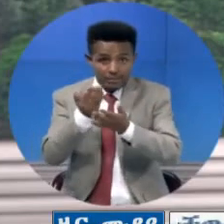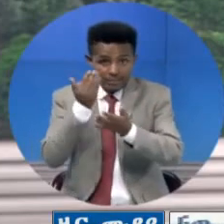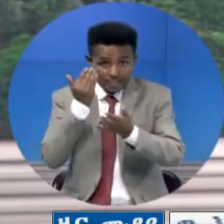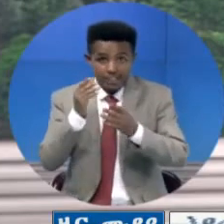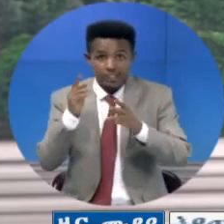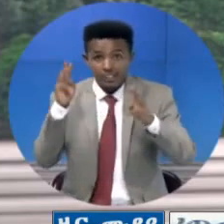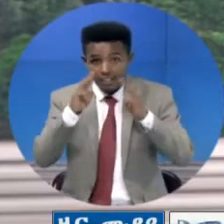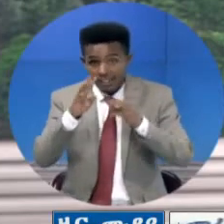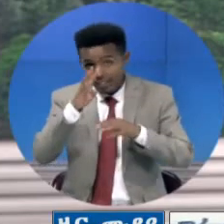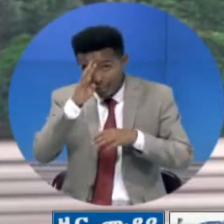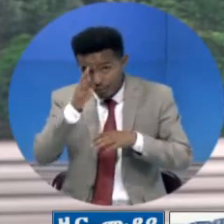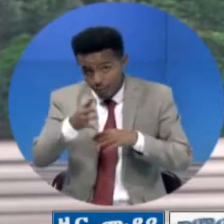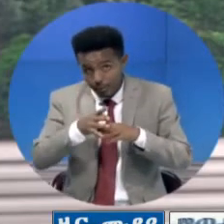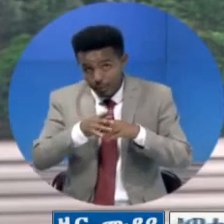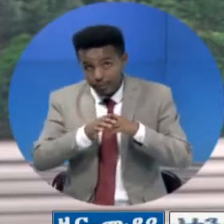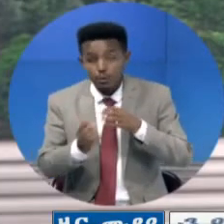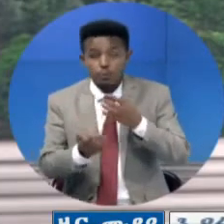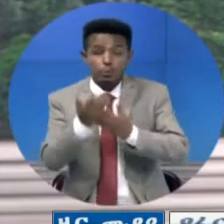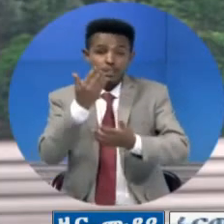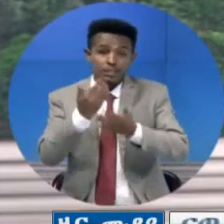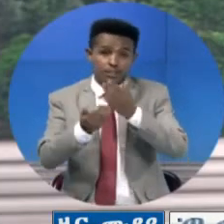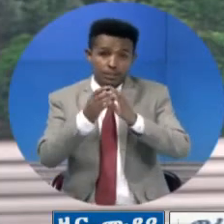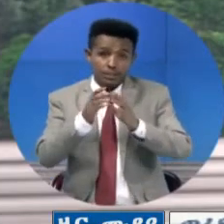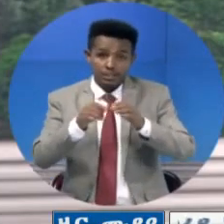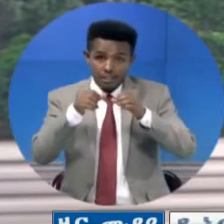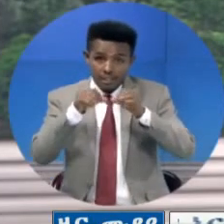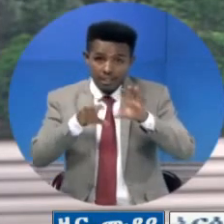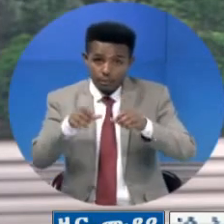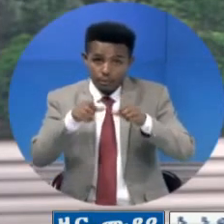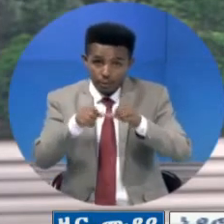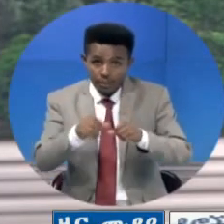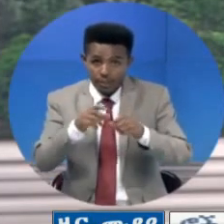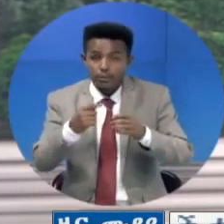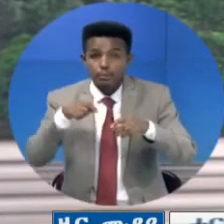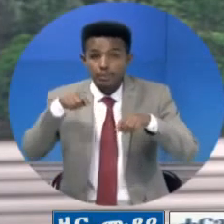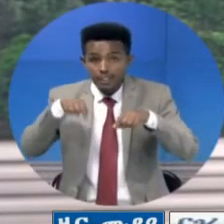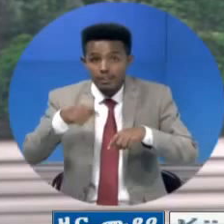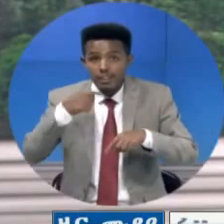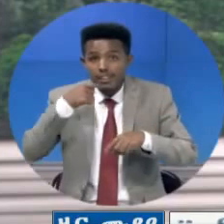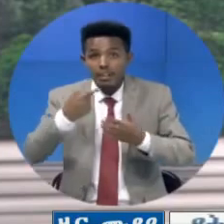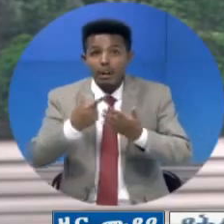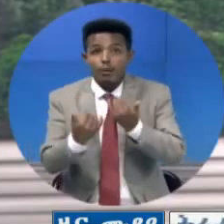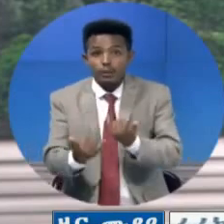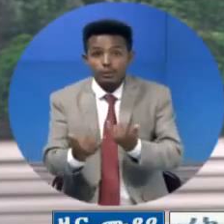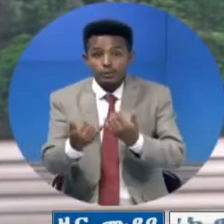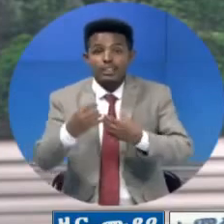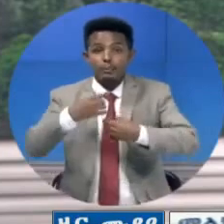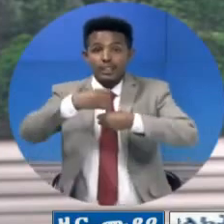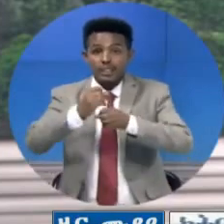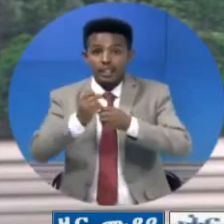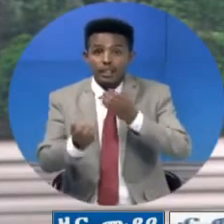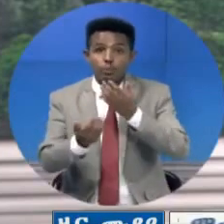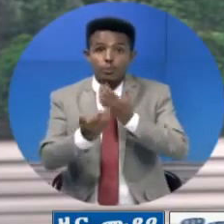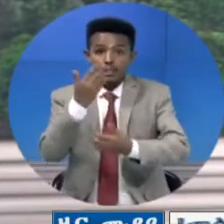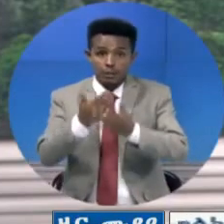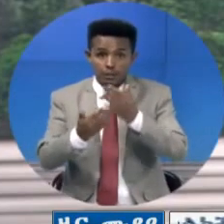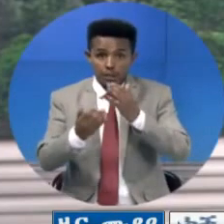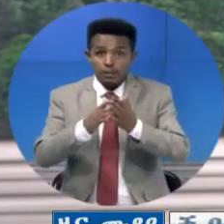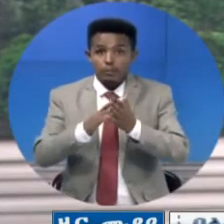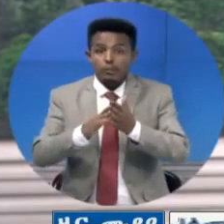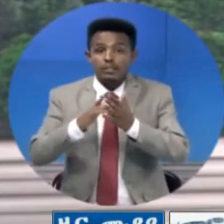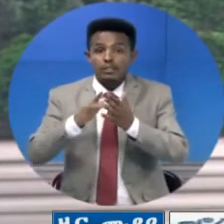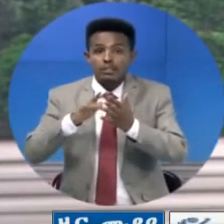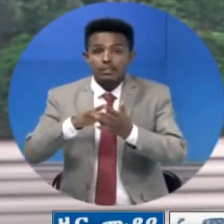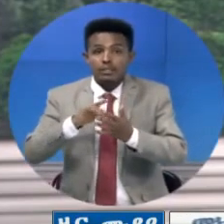ተፈጥሮባቸው በነበረው አካባቢዎች ውይይቶች ሲደረጉ መቆየታቸውን በለውጥ የተነገረ ሲሆን ያሁኑ የማጠቃለያ ውይይት እንደሆነም ተገልጿል። ዘገባው የማዕከላዊ ጎንደር